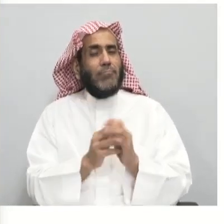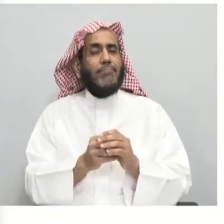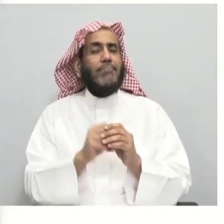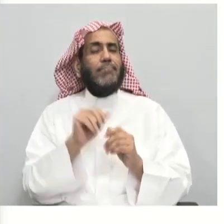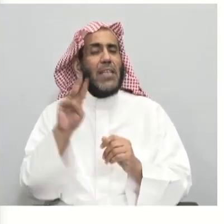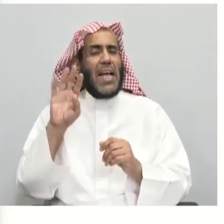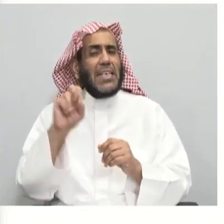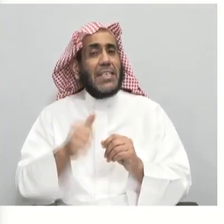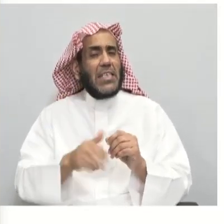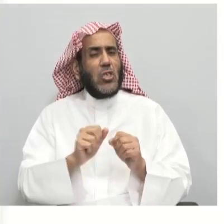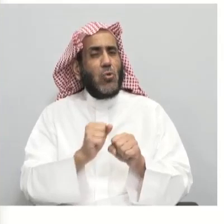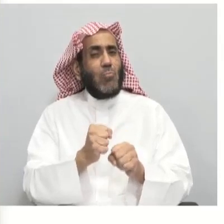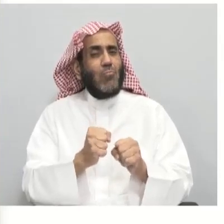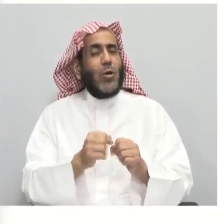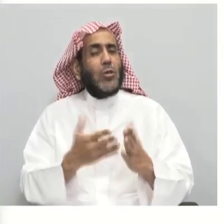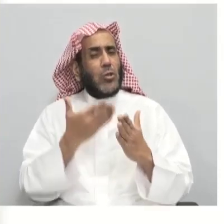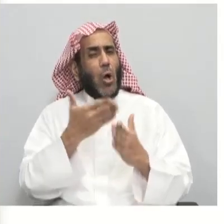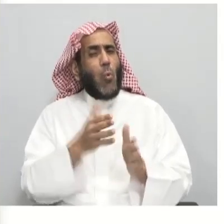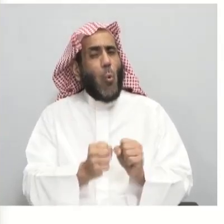تعزيز بمعنى تقويه